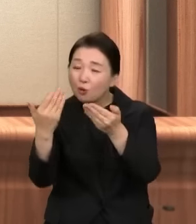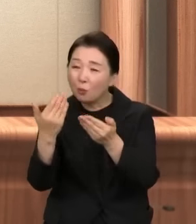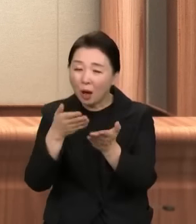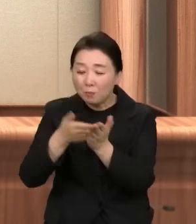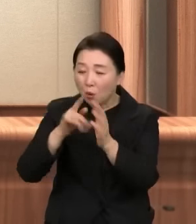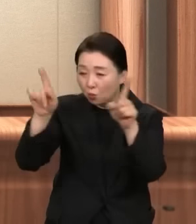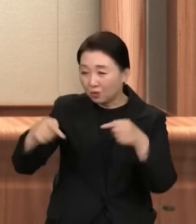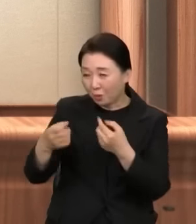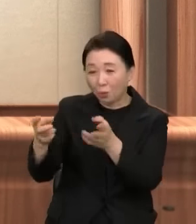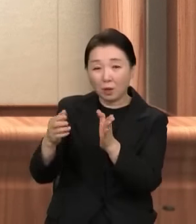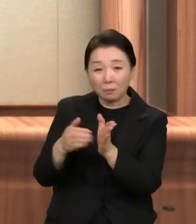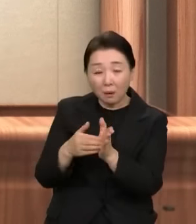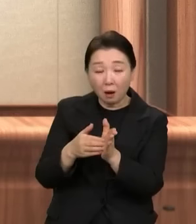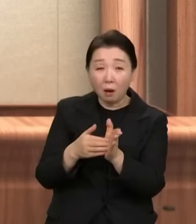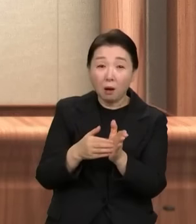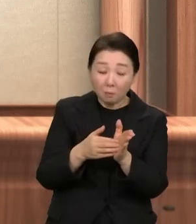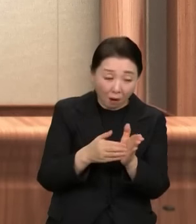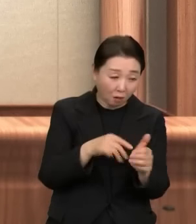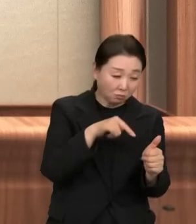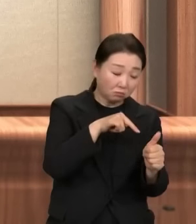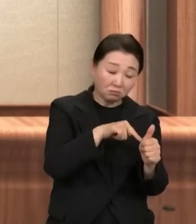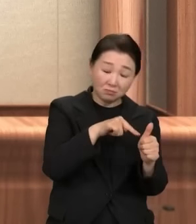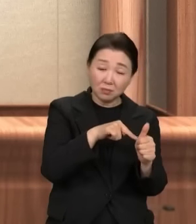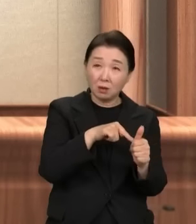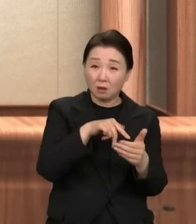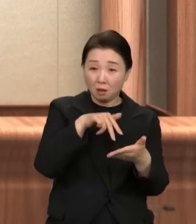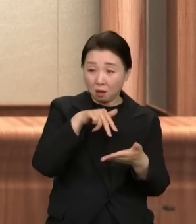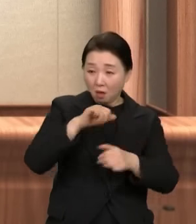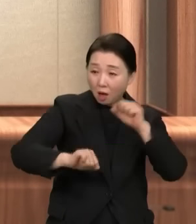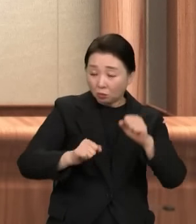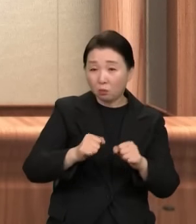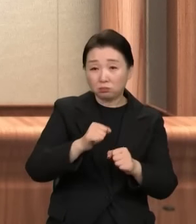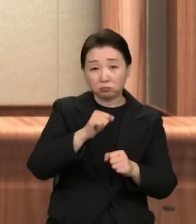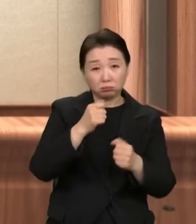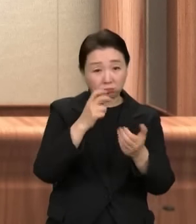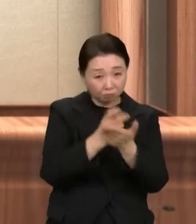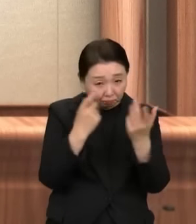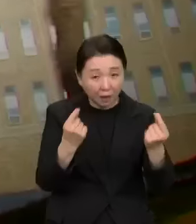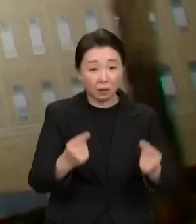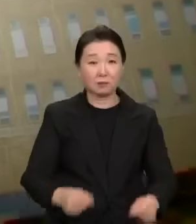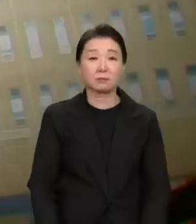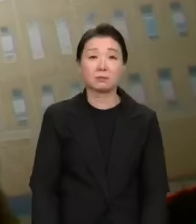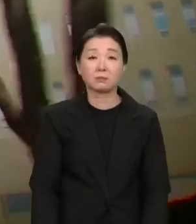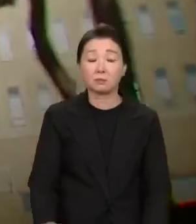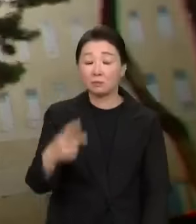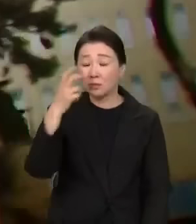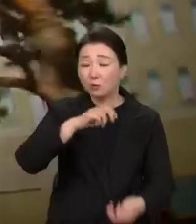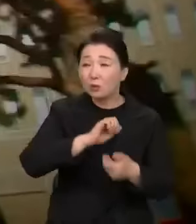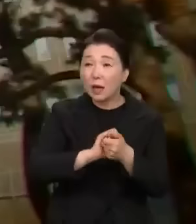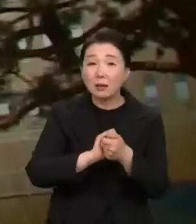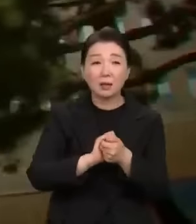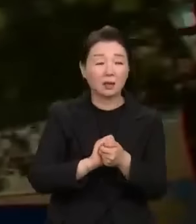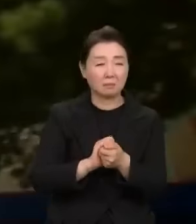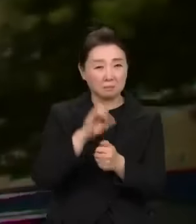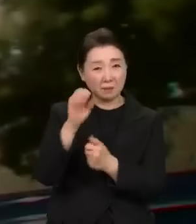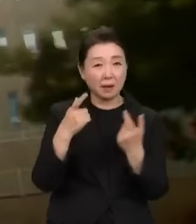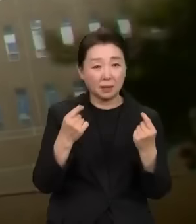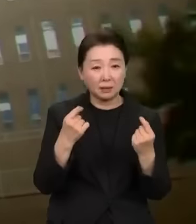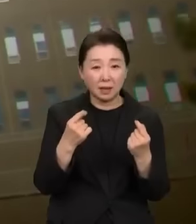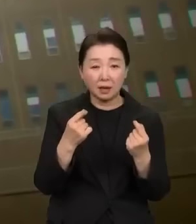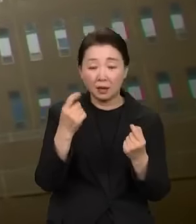건 피고인으로서 할 수 있는 행동의 범위를 벗어나지 않았다고 설명했습니다. 수사의 한계를 지적한 셈인데